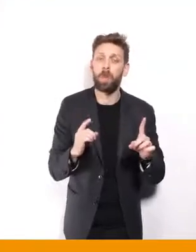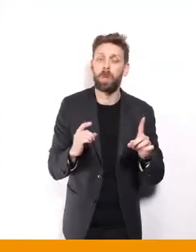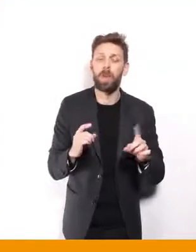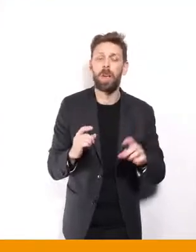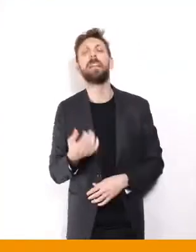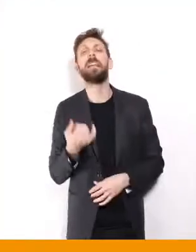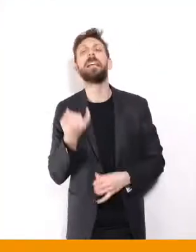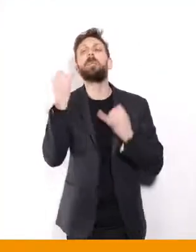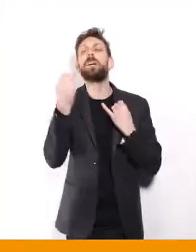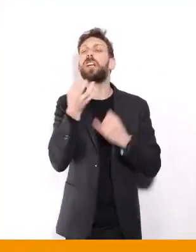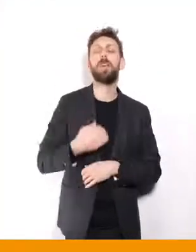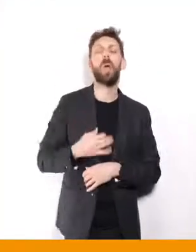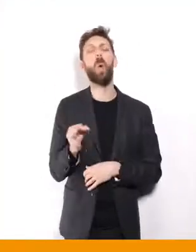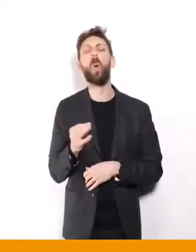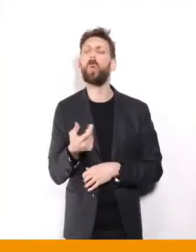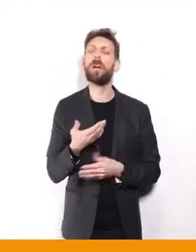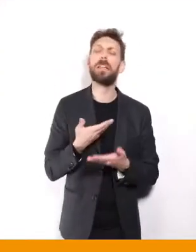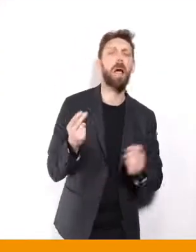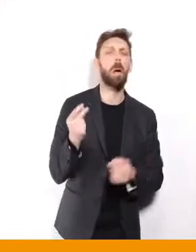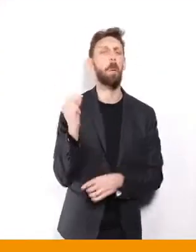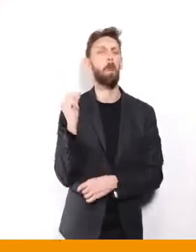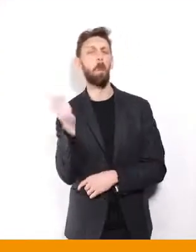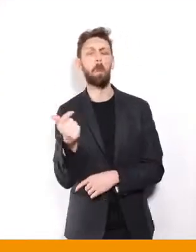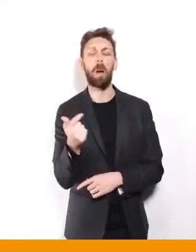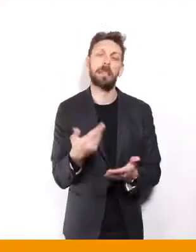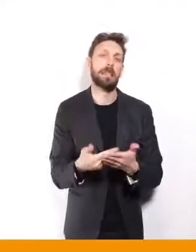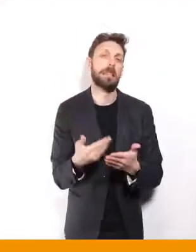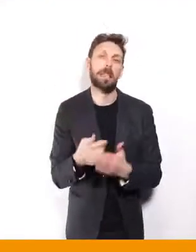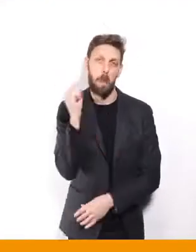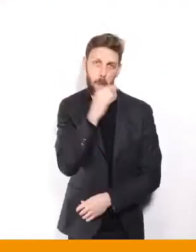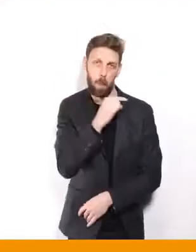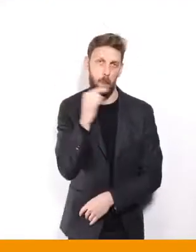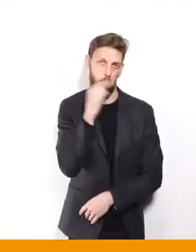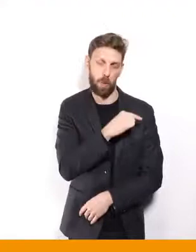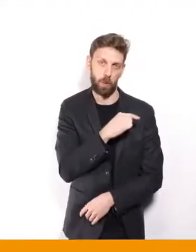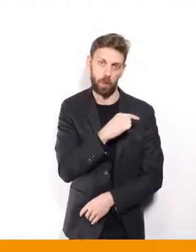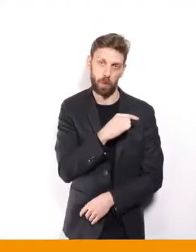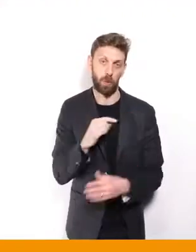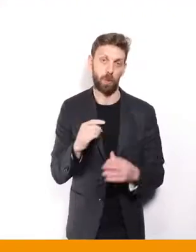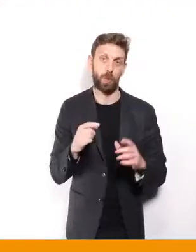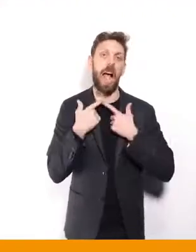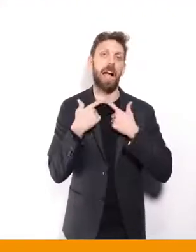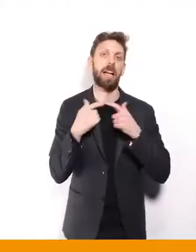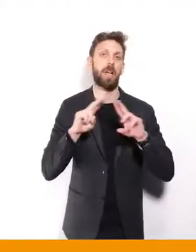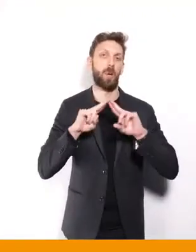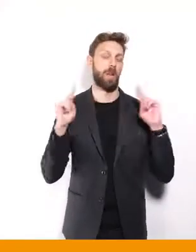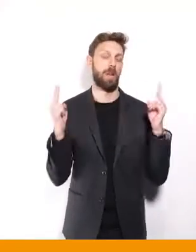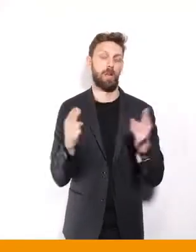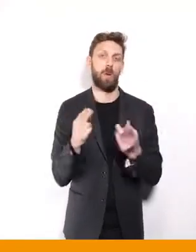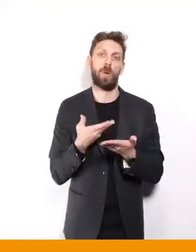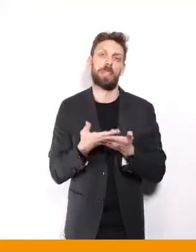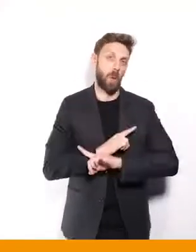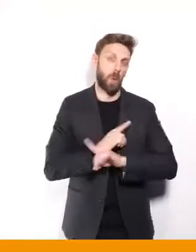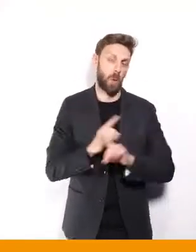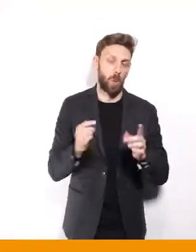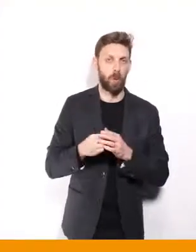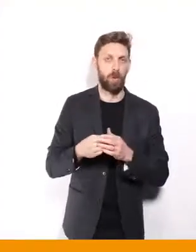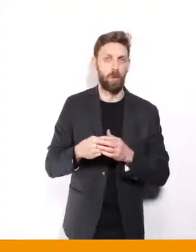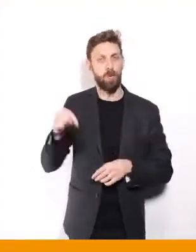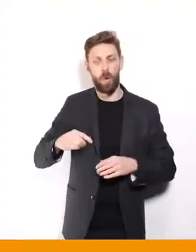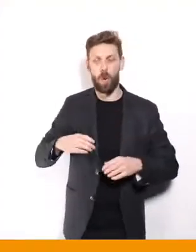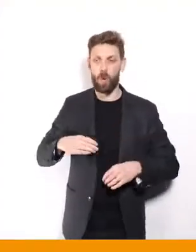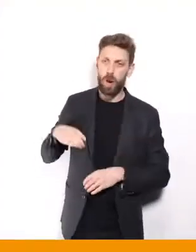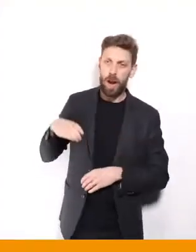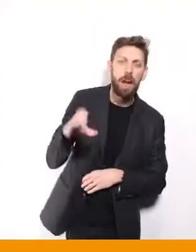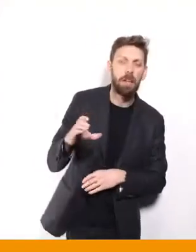faire en un claquement de doigts, c'est mentir, que ce n'est pas simple, qu'il faut des investissements, qu'il faut assumer ces investissements, qu'il